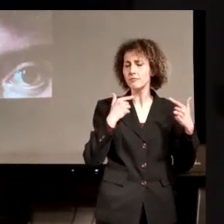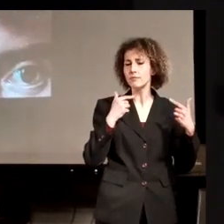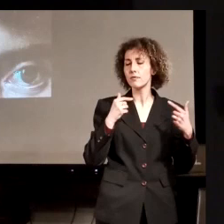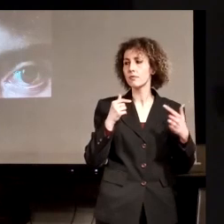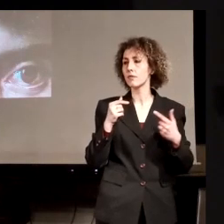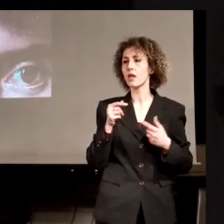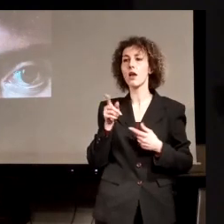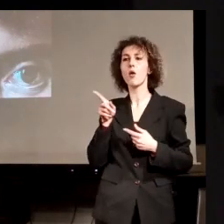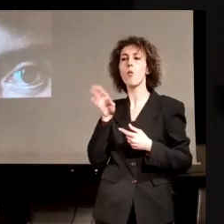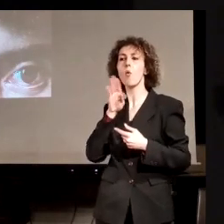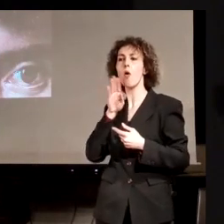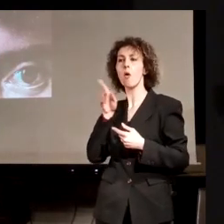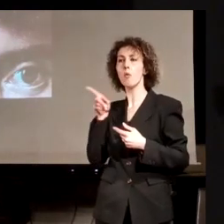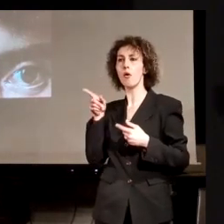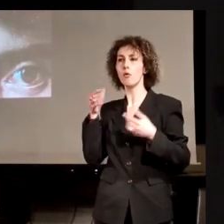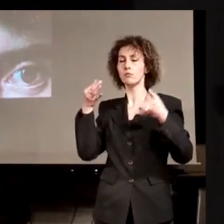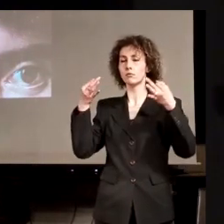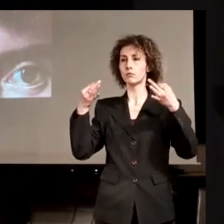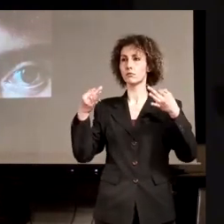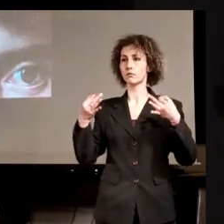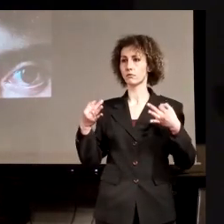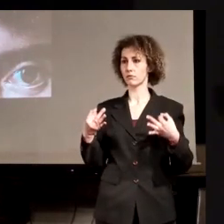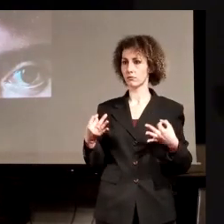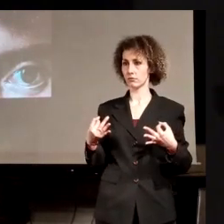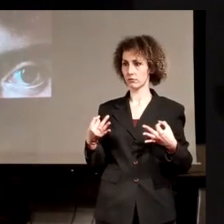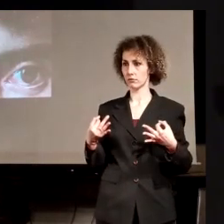lui assoluto cruciale